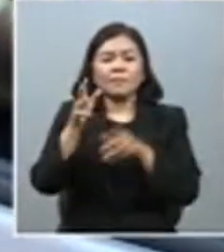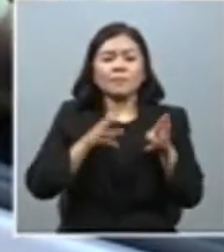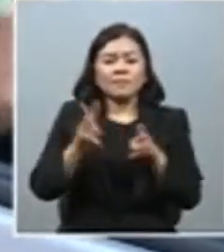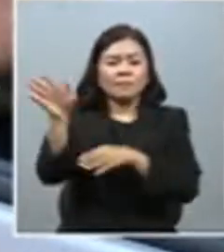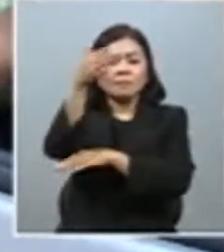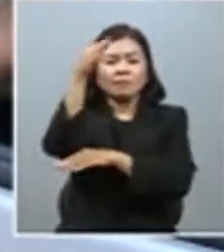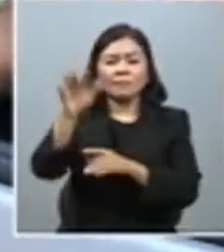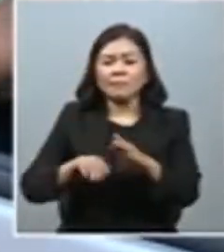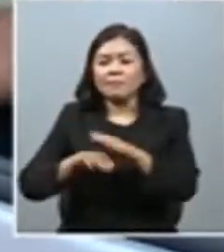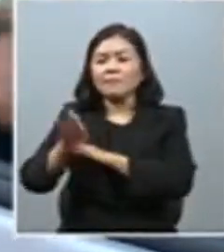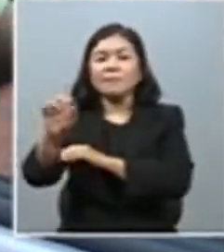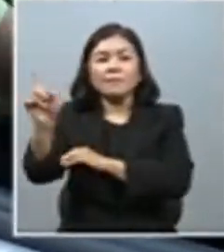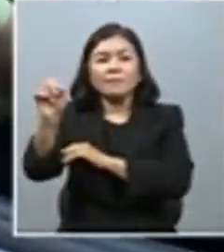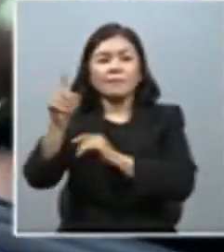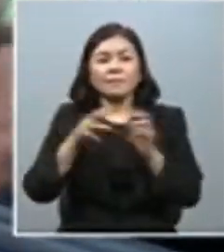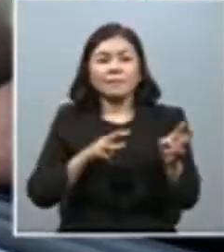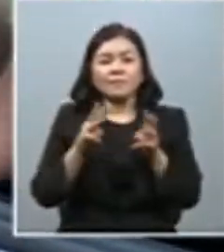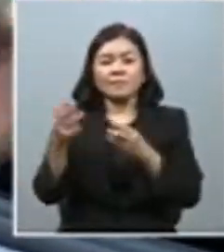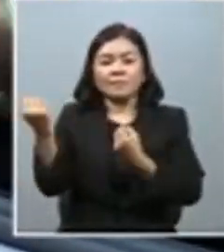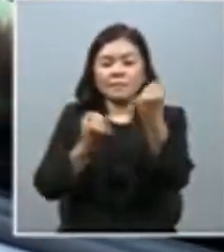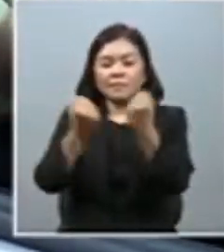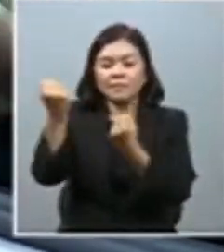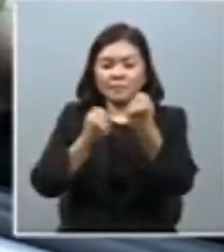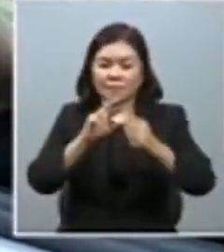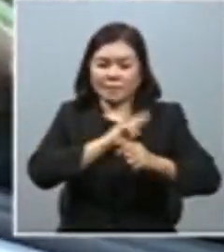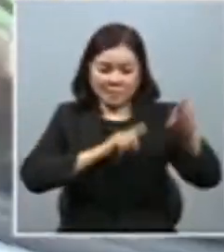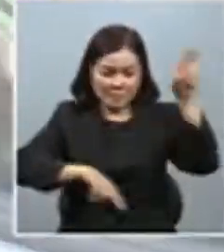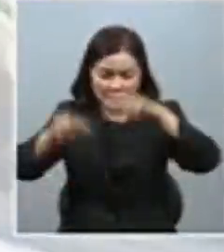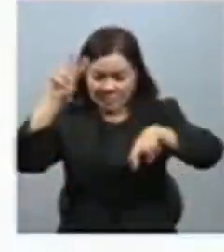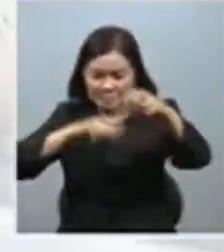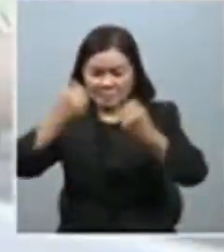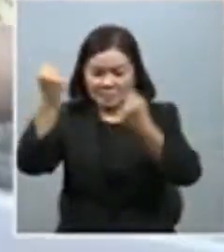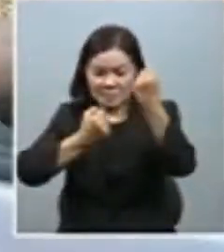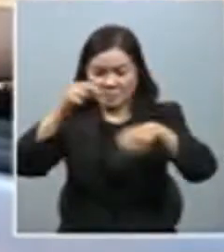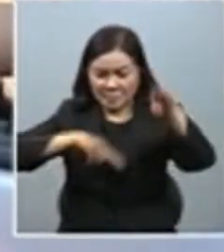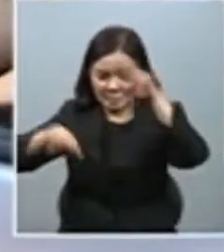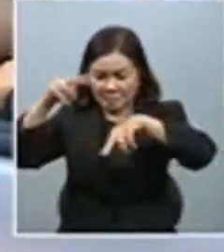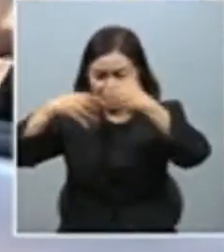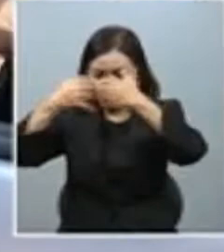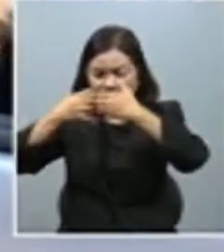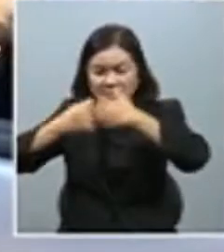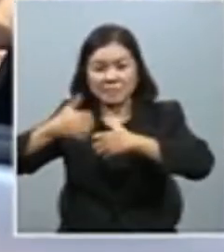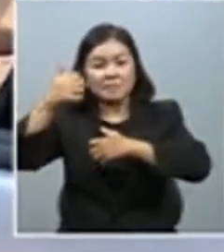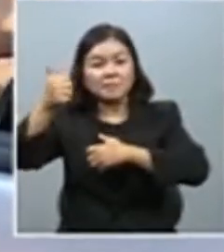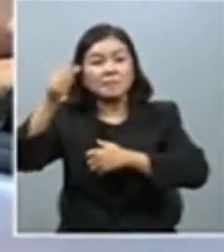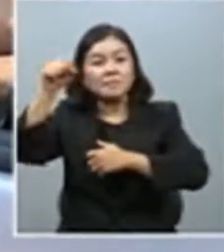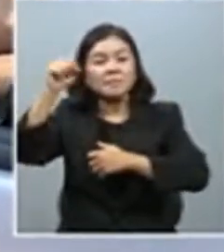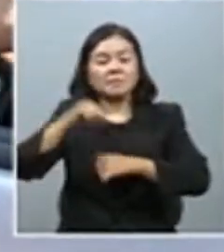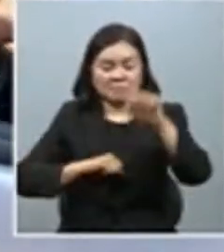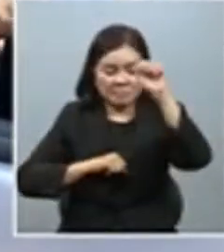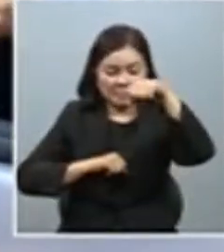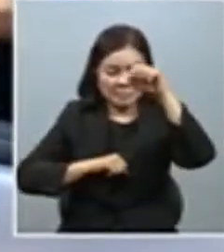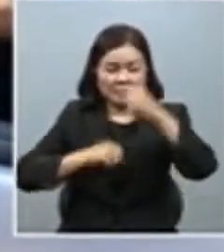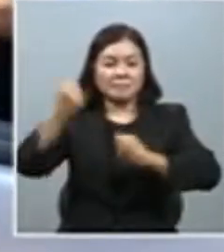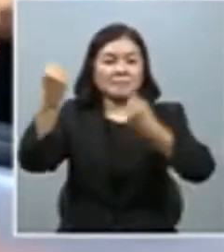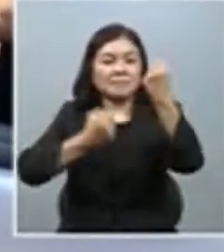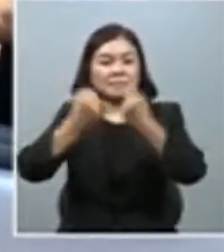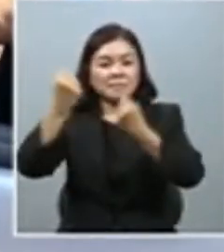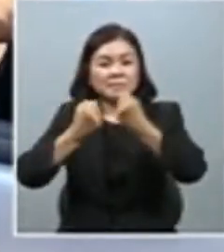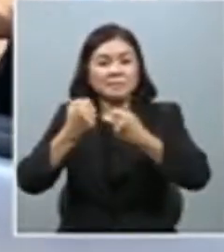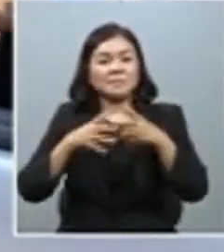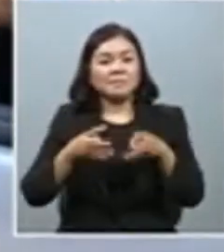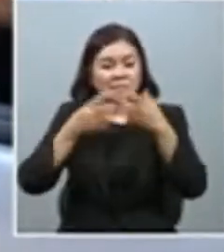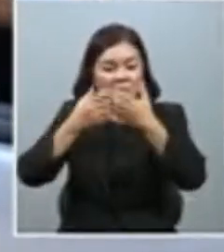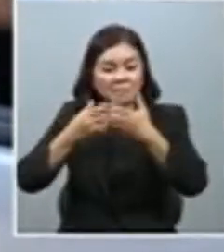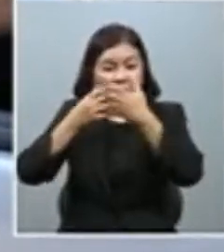กันนี่แหละ มอบรถให้จังหวัดก็ต้องมาตรวจคุณภาพของรถ สำหรับฐานะช่วงแรกส่วนบนดีหม